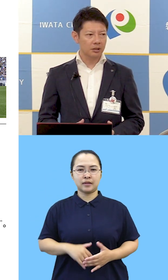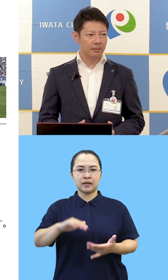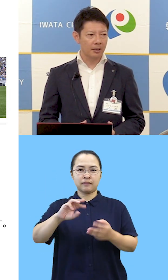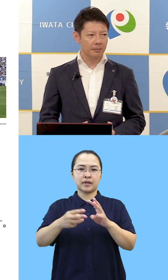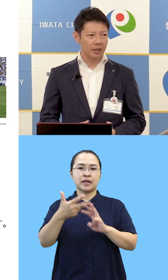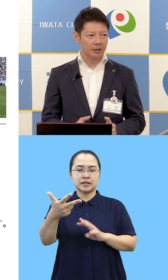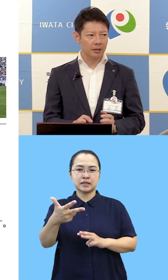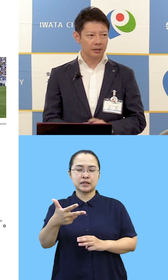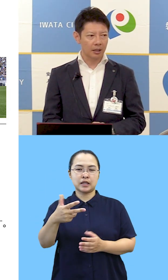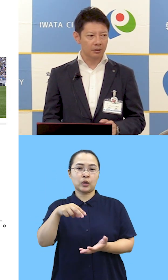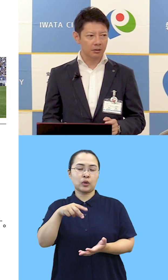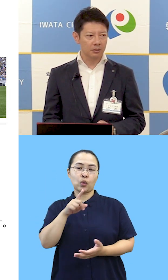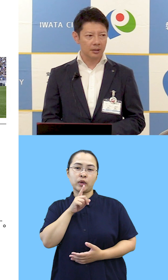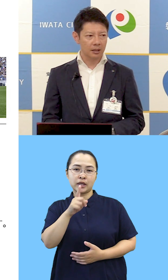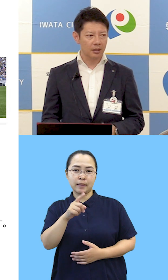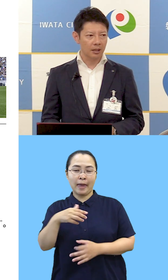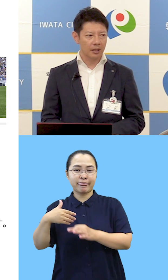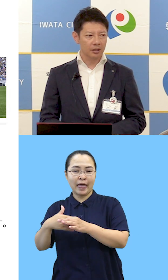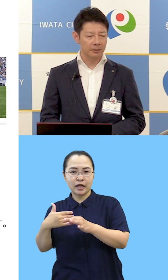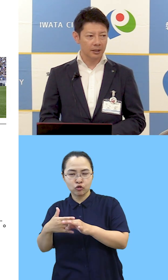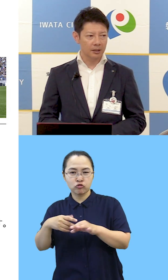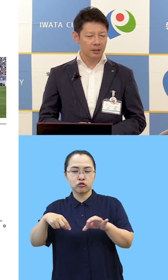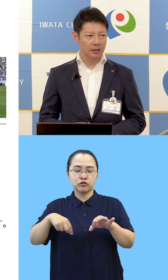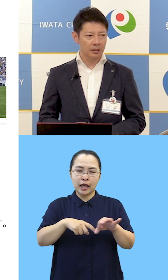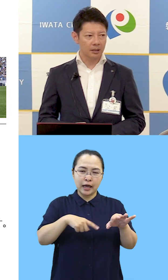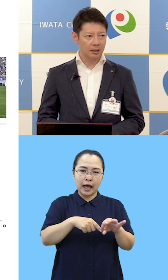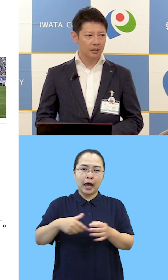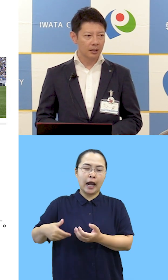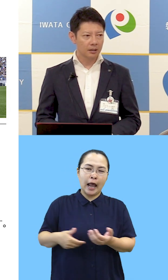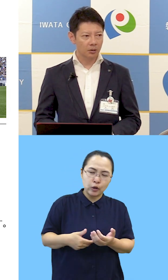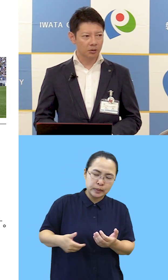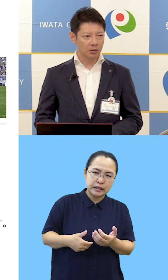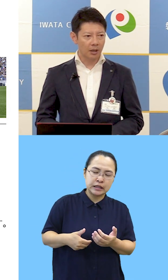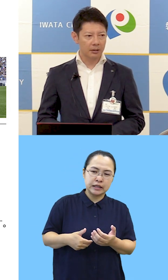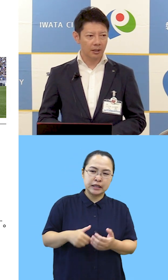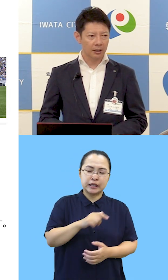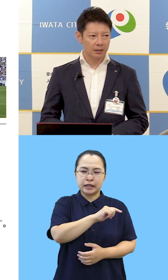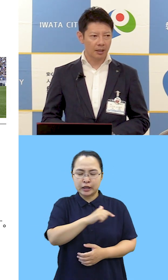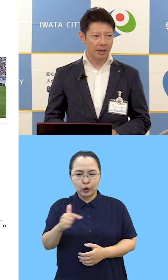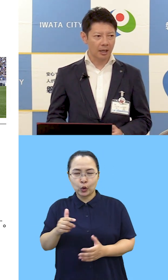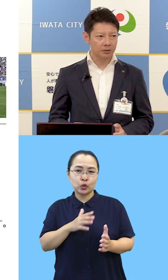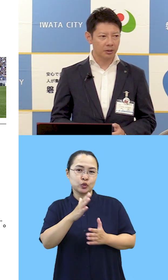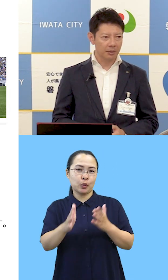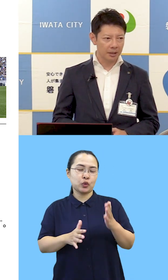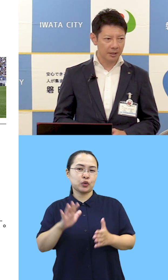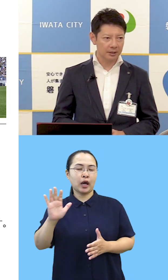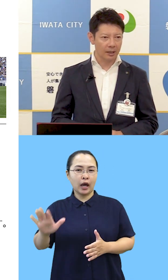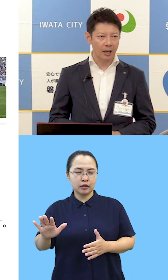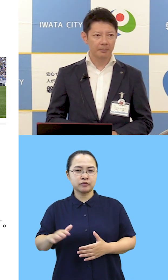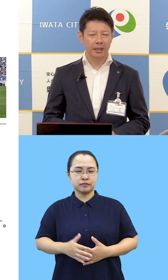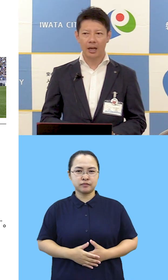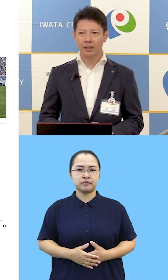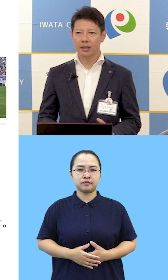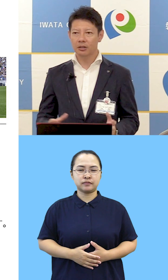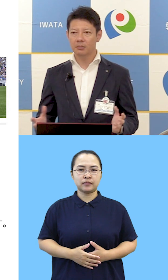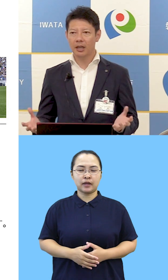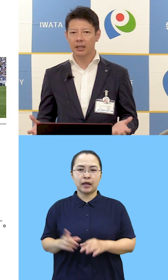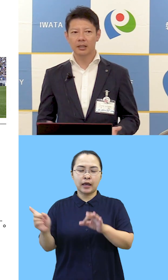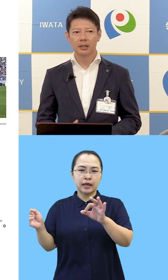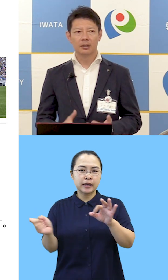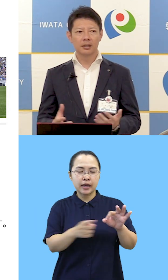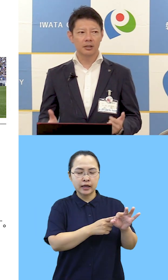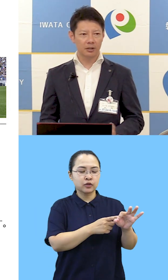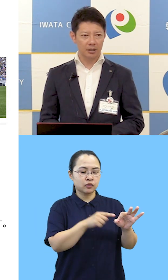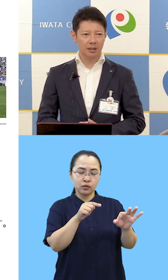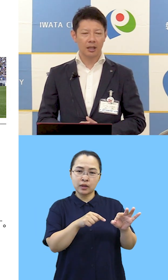磐田市といえば、まあ、卓球、サッカー、ラグビー等々あるわけですが、まあ、格闘技もありますが、野球もや